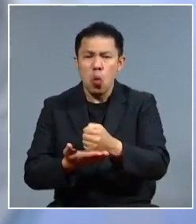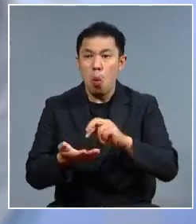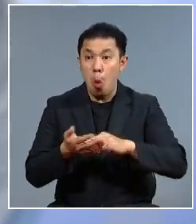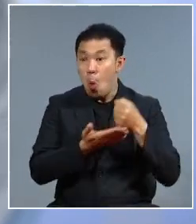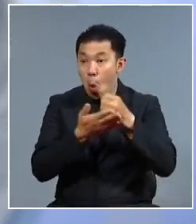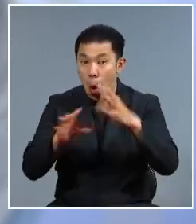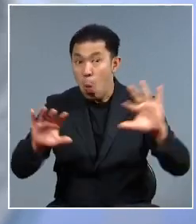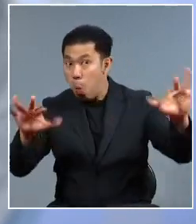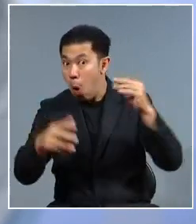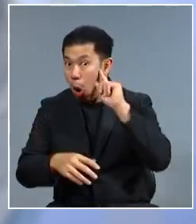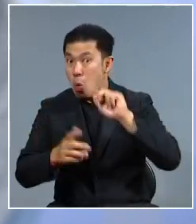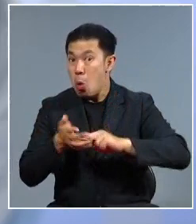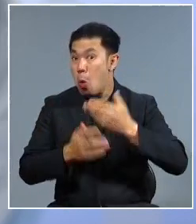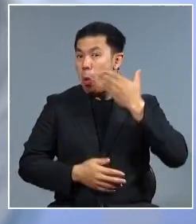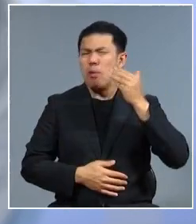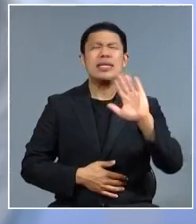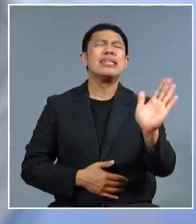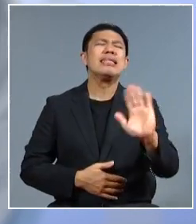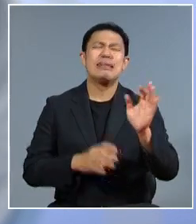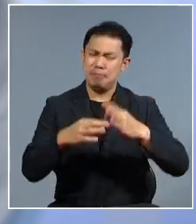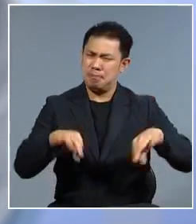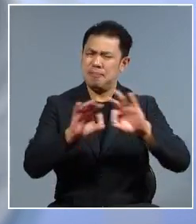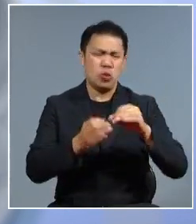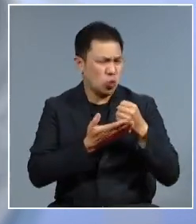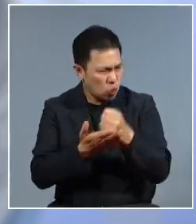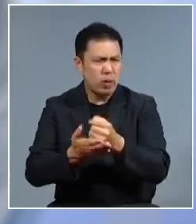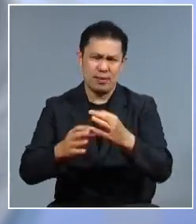าวจะได้แบบมีหน้ามีตาเลยไม่จำเป็นหรอกครับช่วยก็คือช่วย